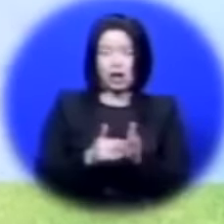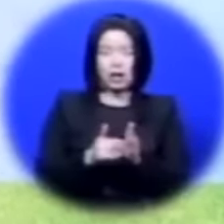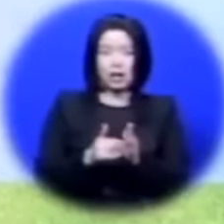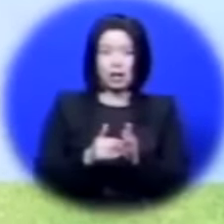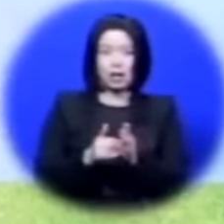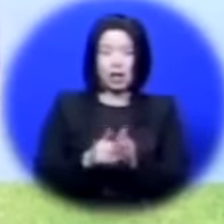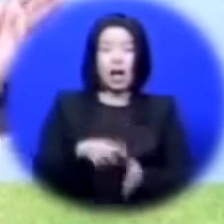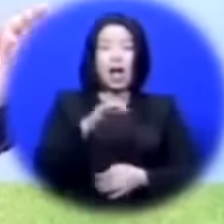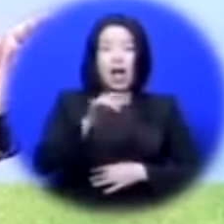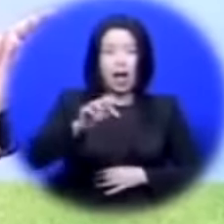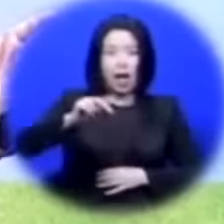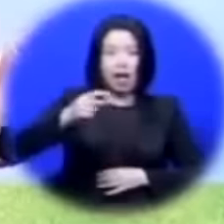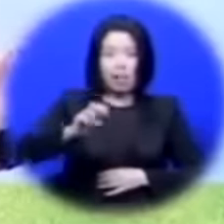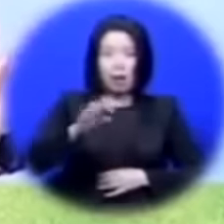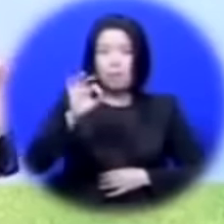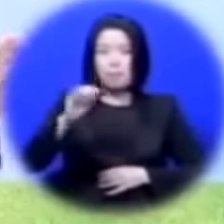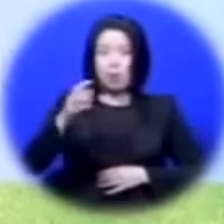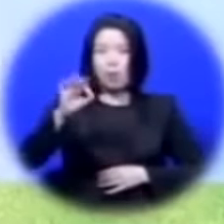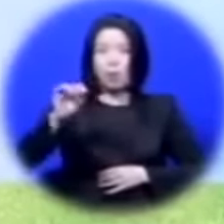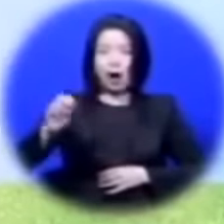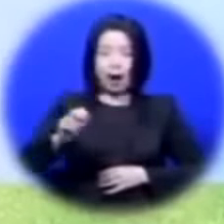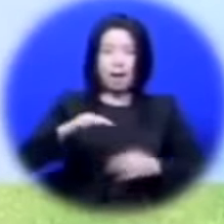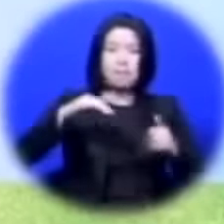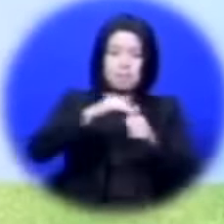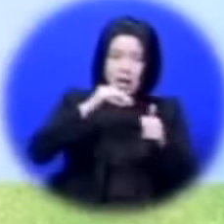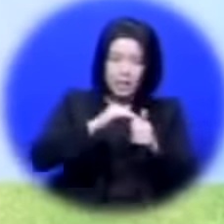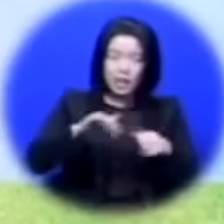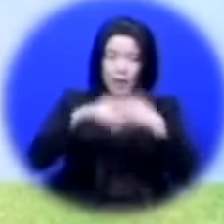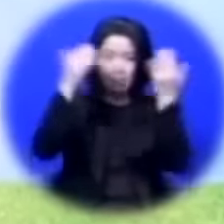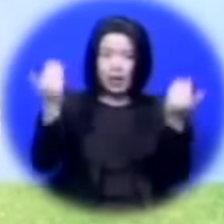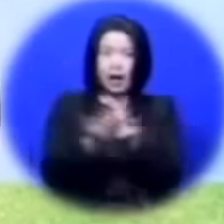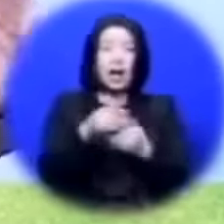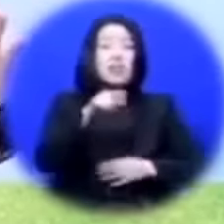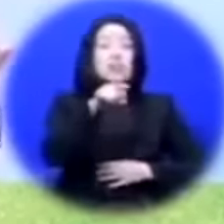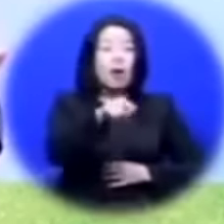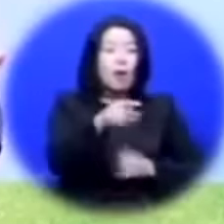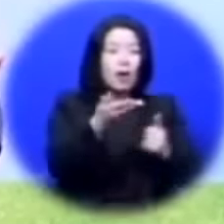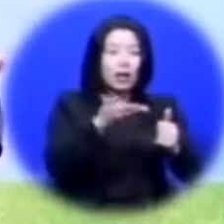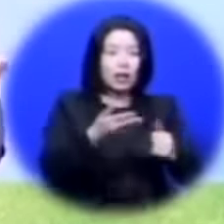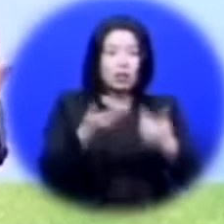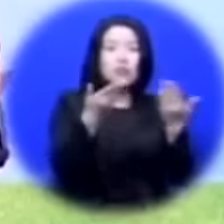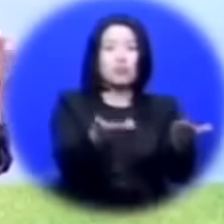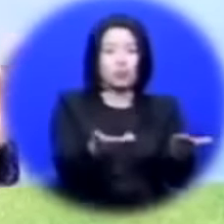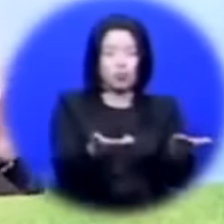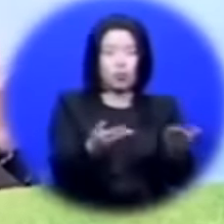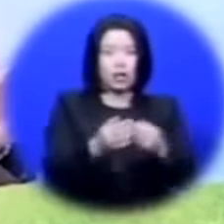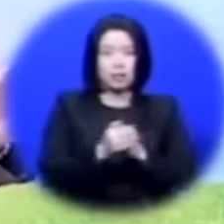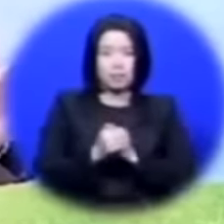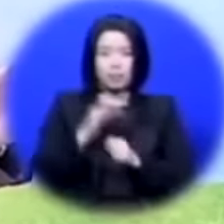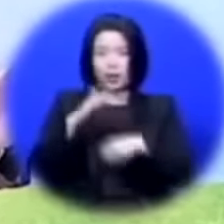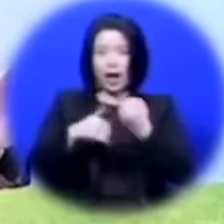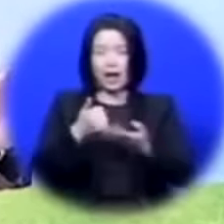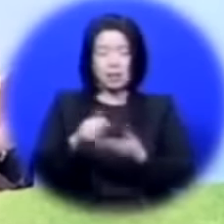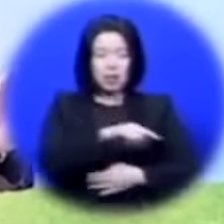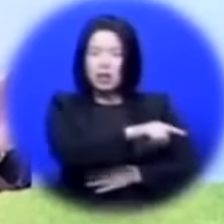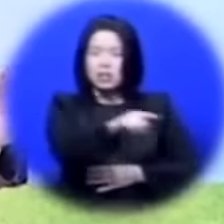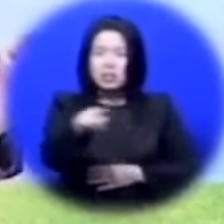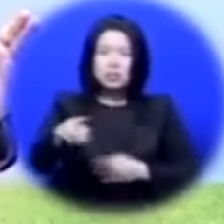주셨습니다에 모압 블레셋 다 너에게 다 주겠다 하나님께서